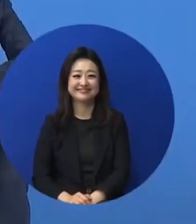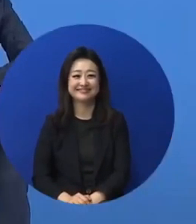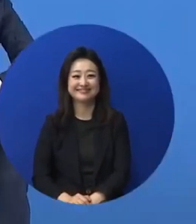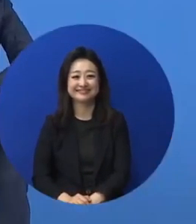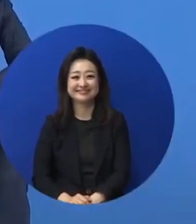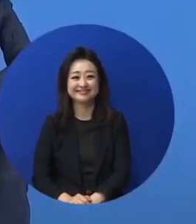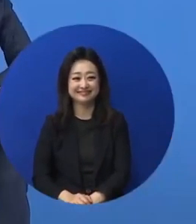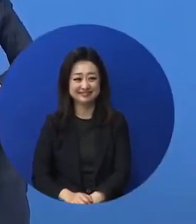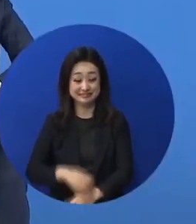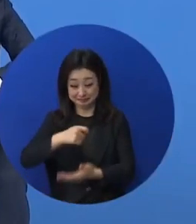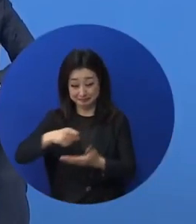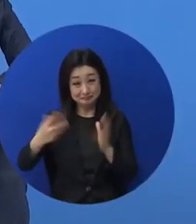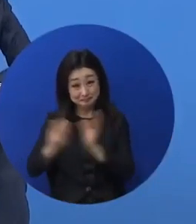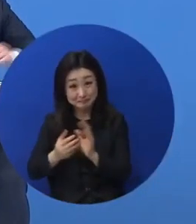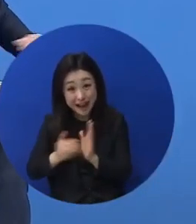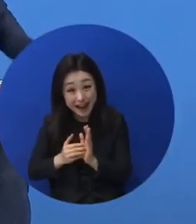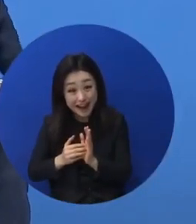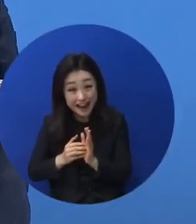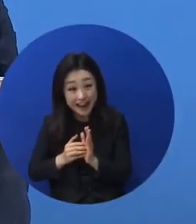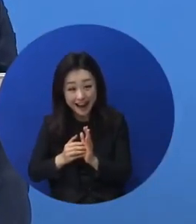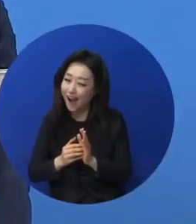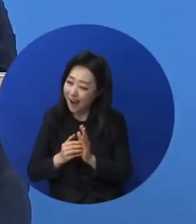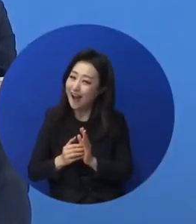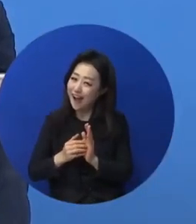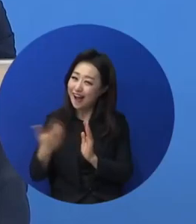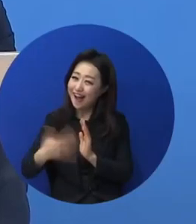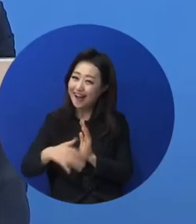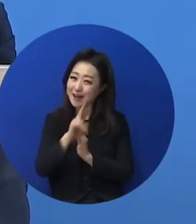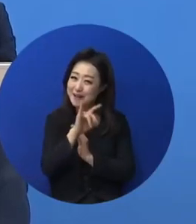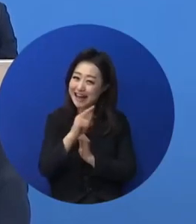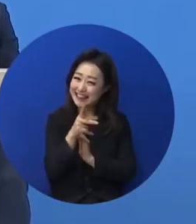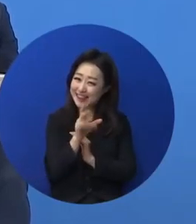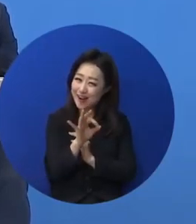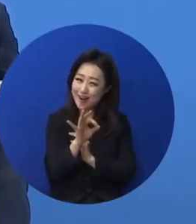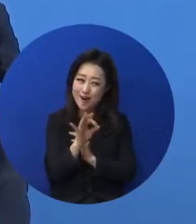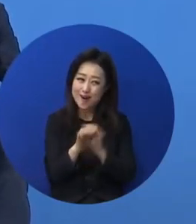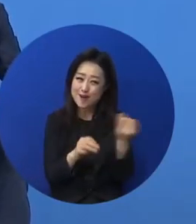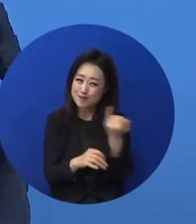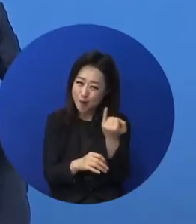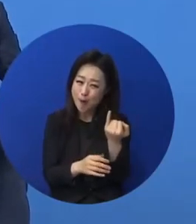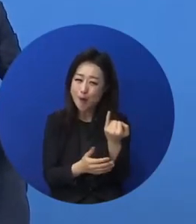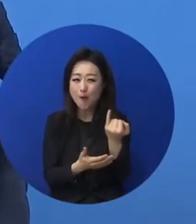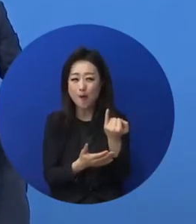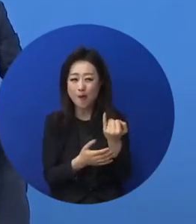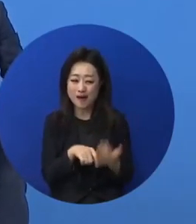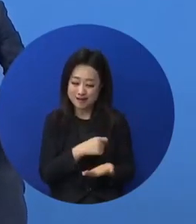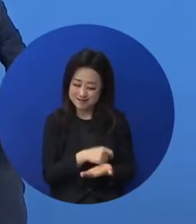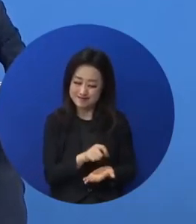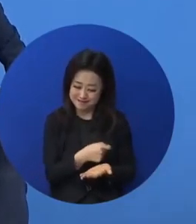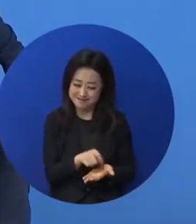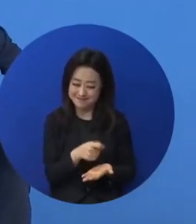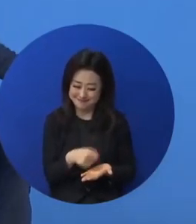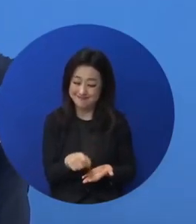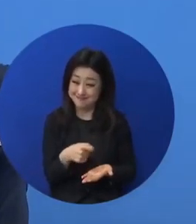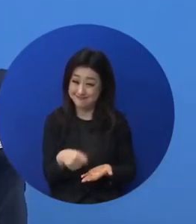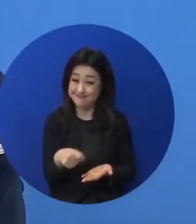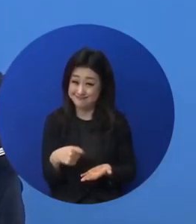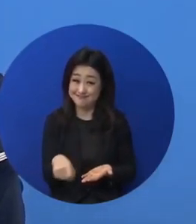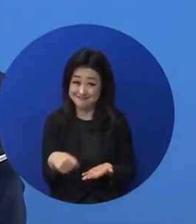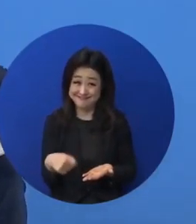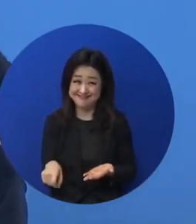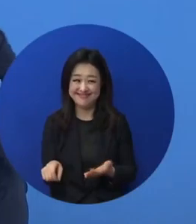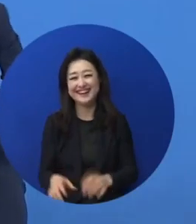일단 두 분을 써서 지금 있는데 박인영 후보 그런데 이게 재미있으려면 다 들면 안 되고 한 분씩만